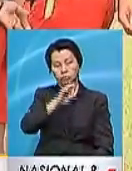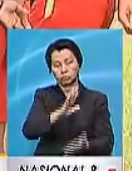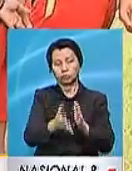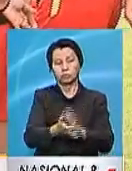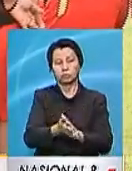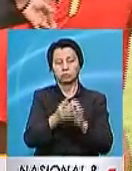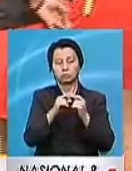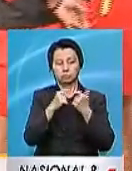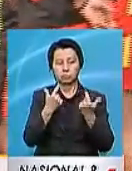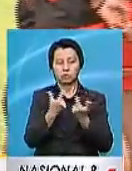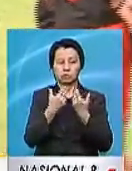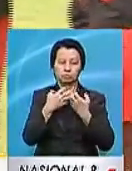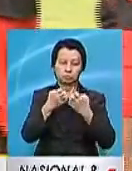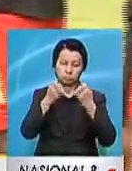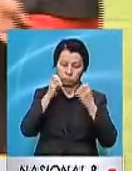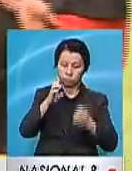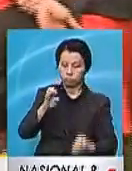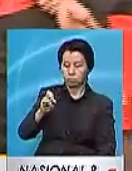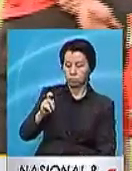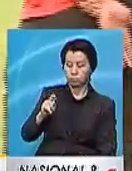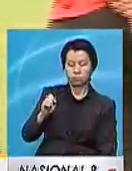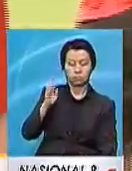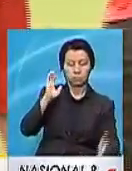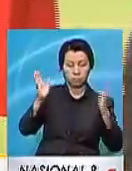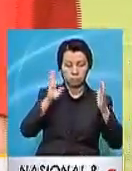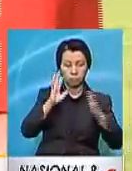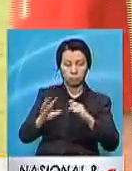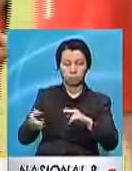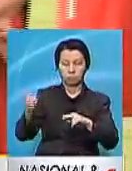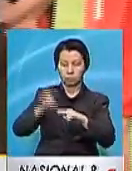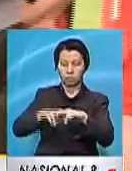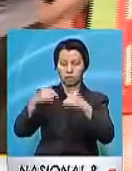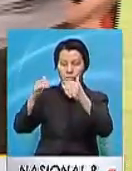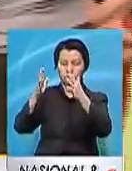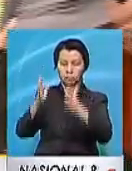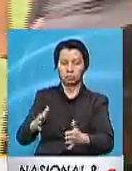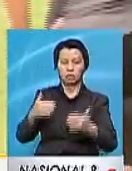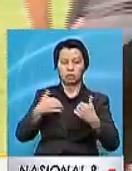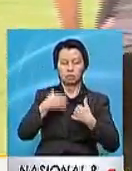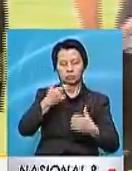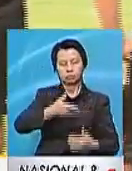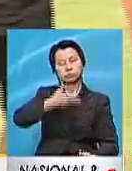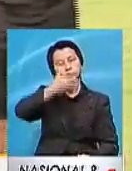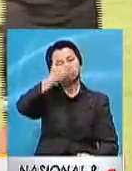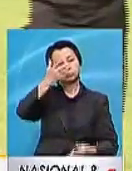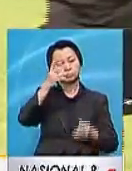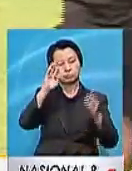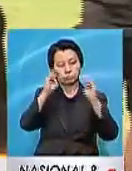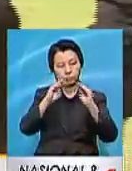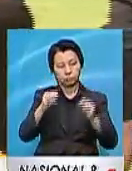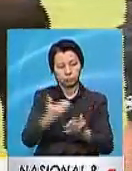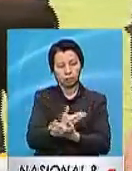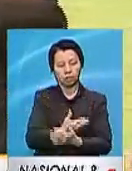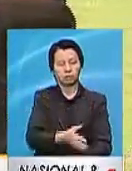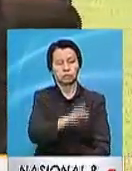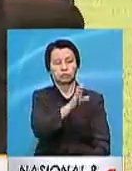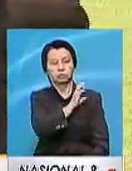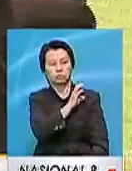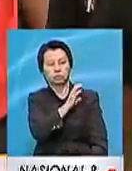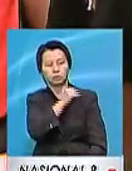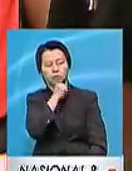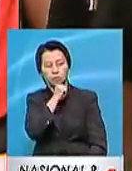antara pasukan elit di Malaysia serta ditambah dengan barisan pemain yang ada bagi mengharungi musim baru jurulatih